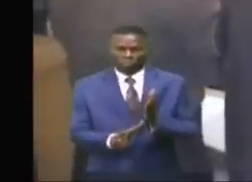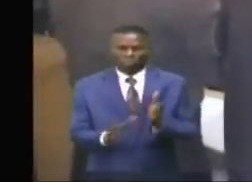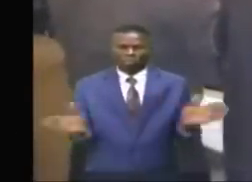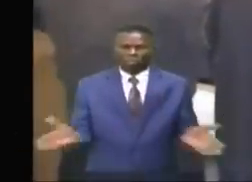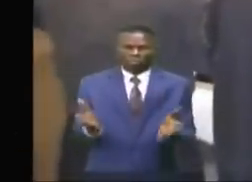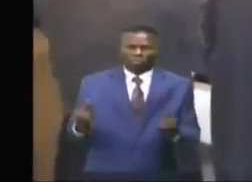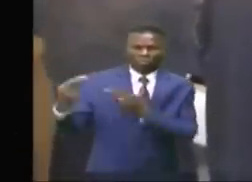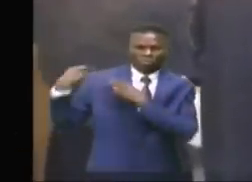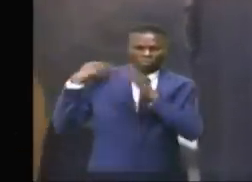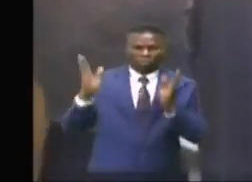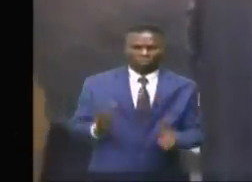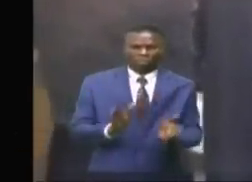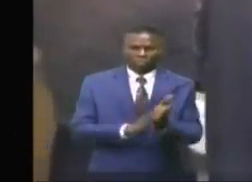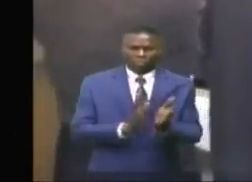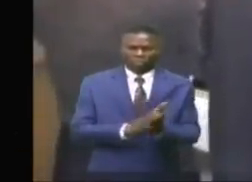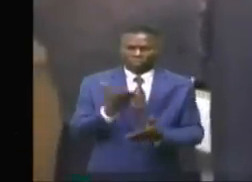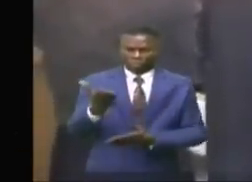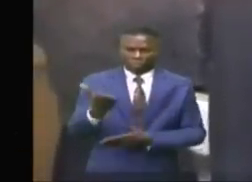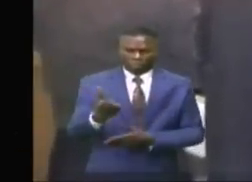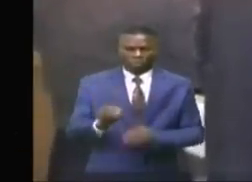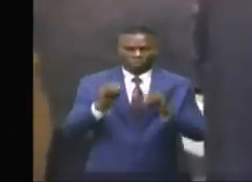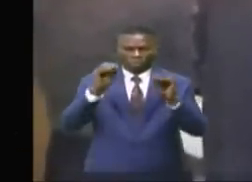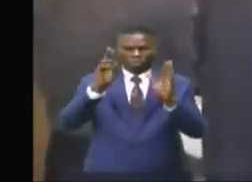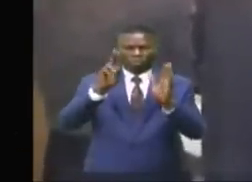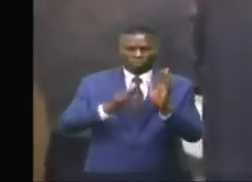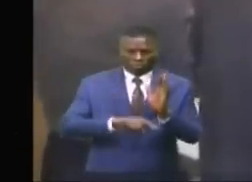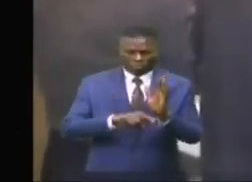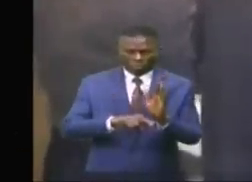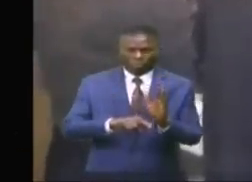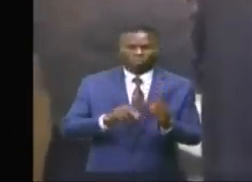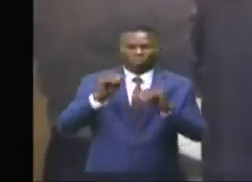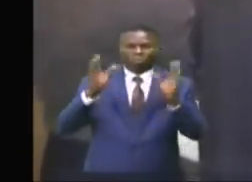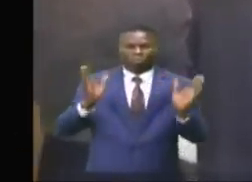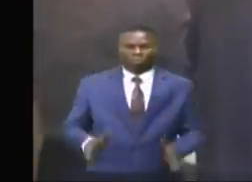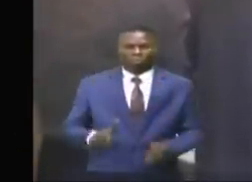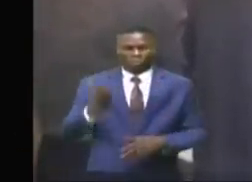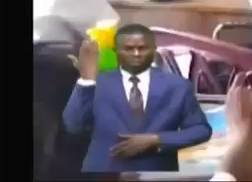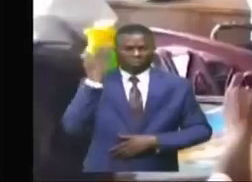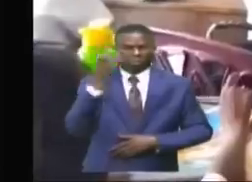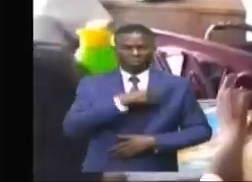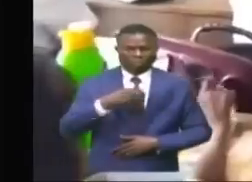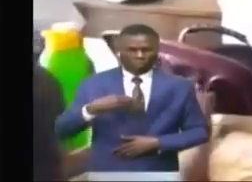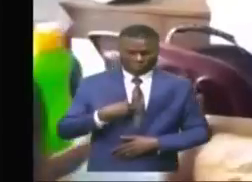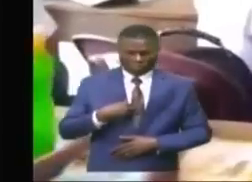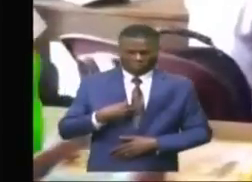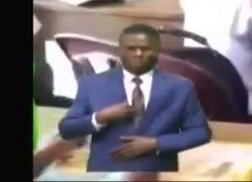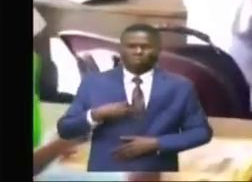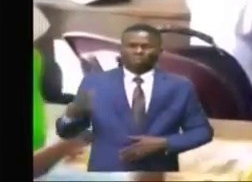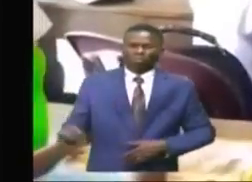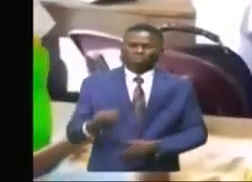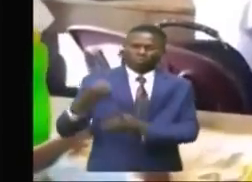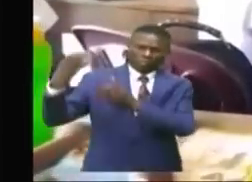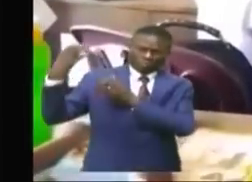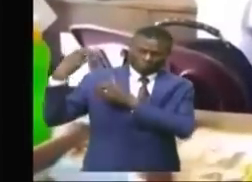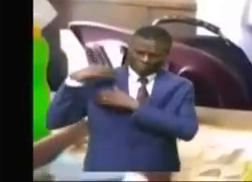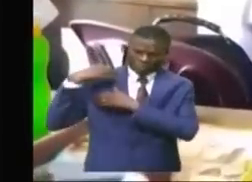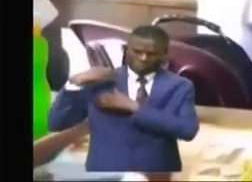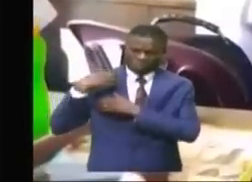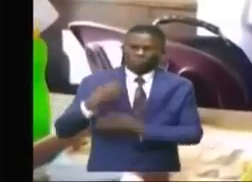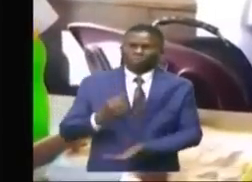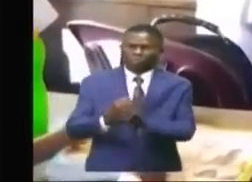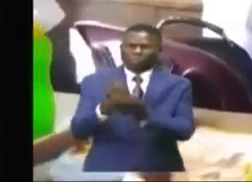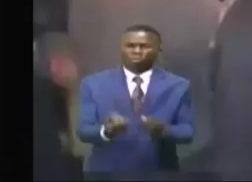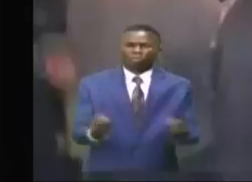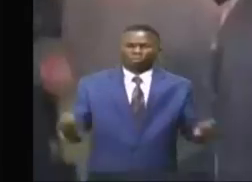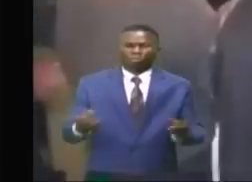les responsables des écoles, enseignants et parents de s'activer chacun en ce qui les concerne, de répondre à ses besoins de